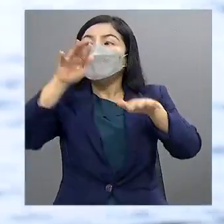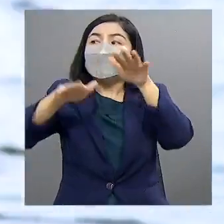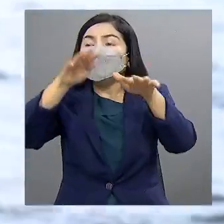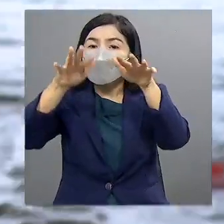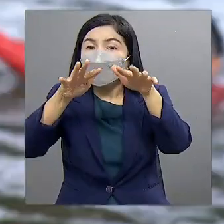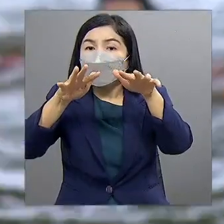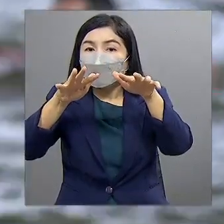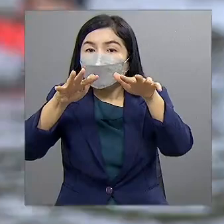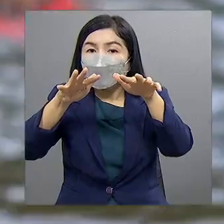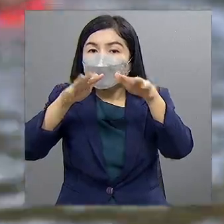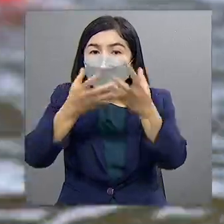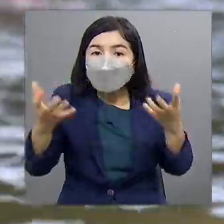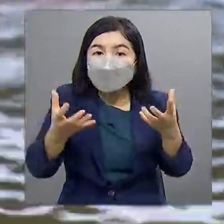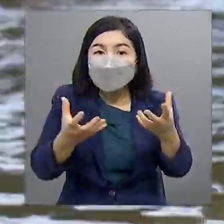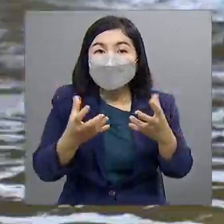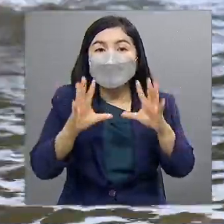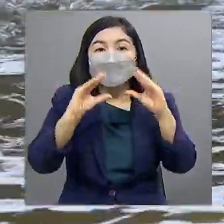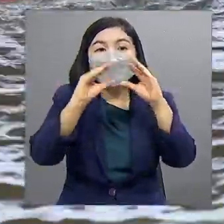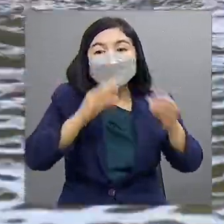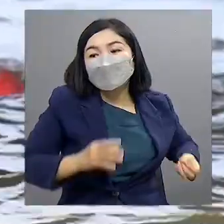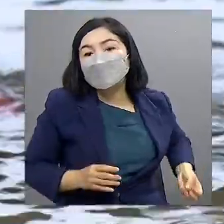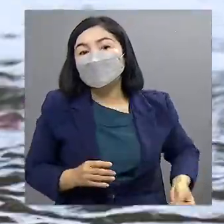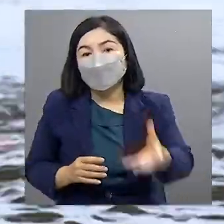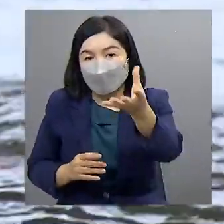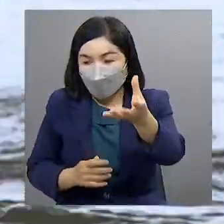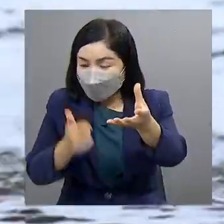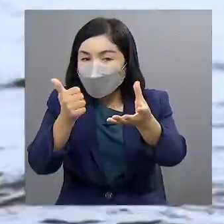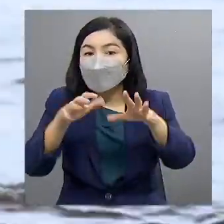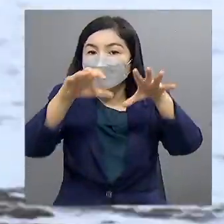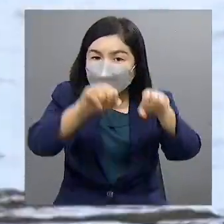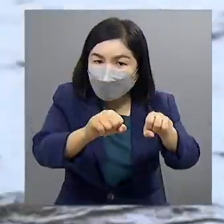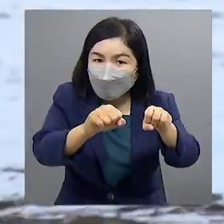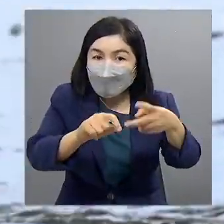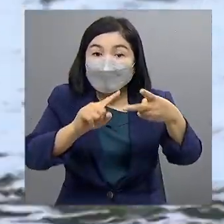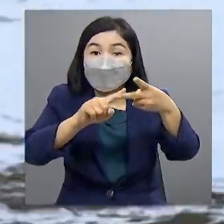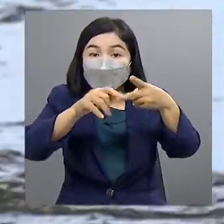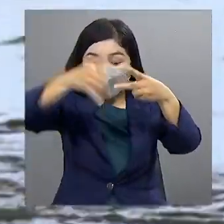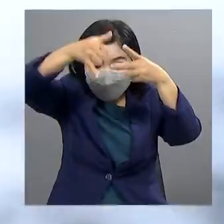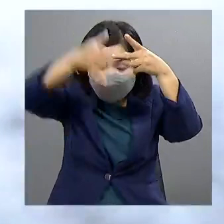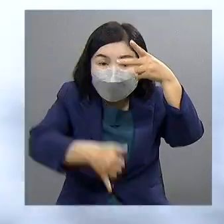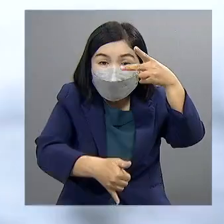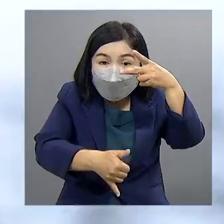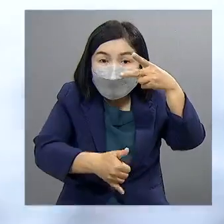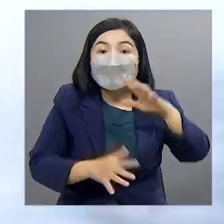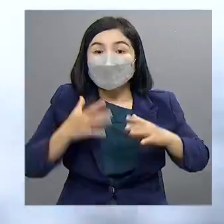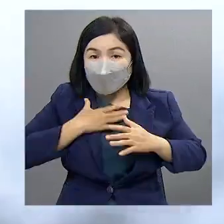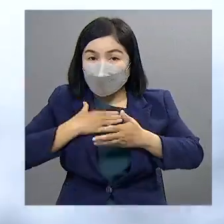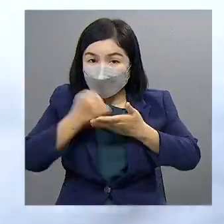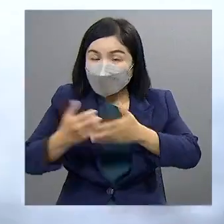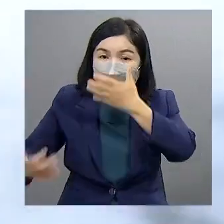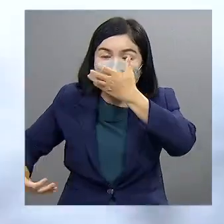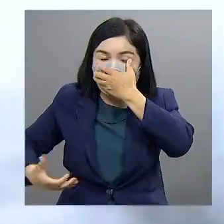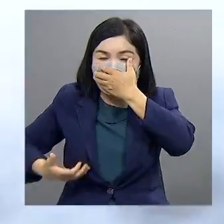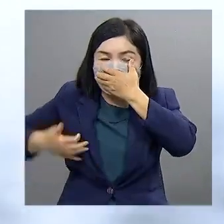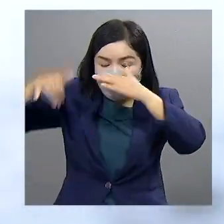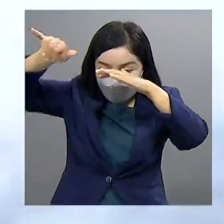ณ์ที่มันลอยน้ำยนต์ยื่นให้เขาแต่ใต้น้ำเราต้องใช้อุปกรณ์ดำน้ำอุปกรณ์ค้นหาเพื่อที่จะลงไปวิธีการ